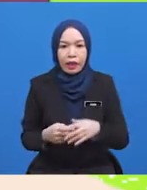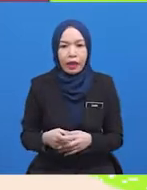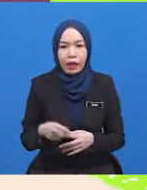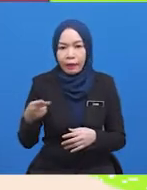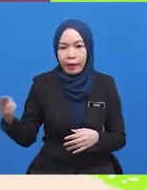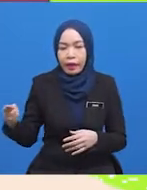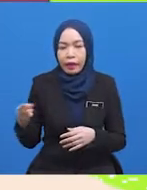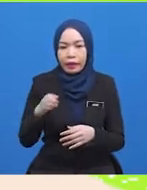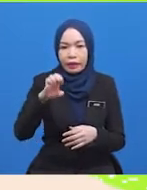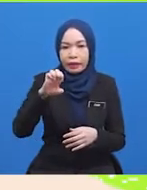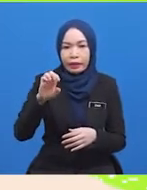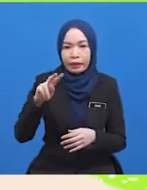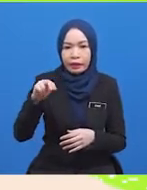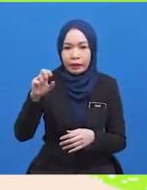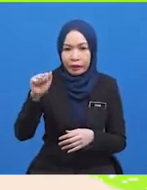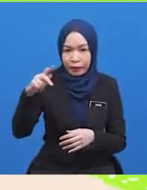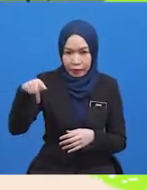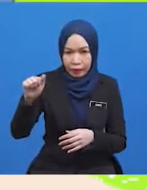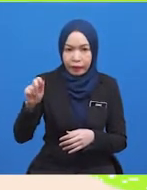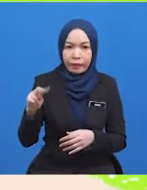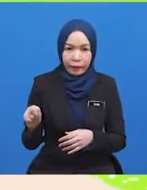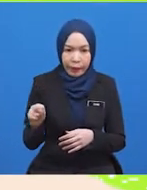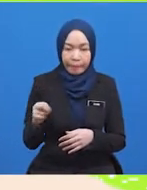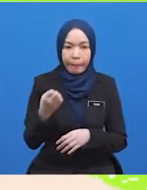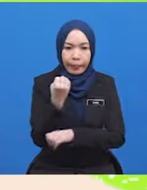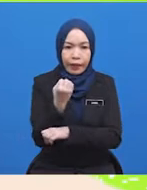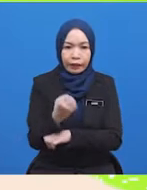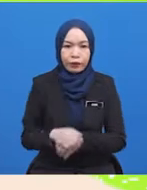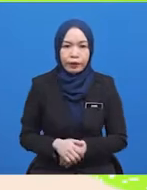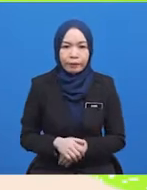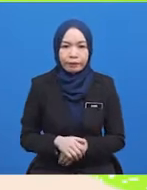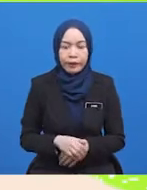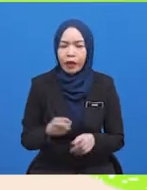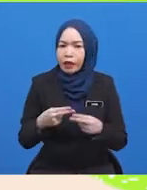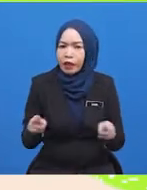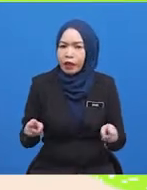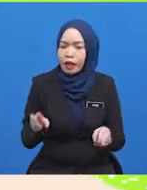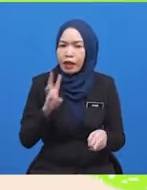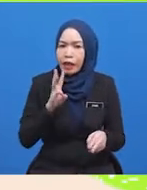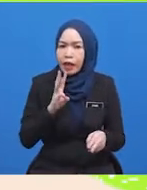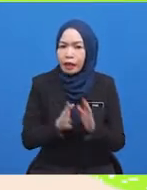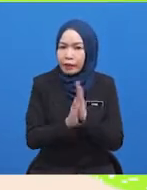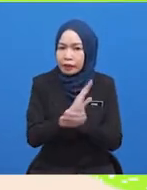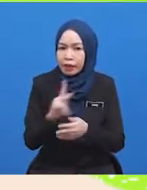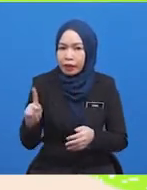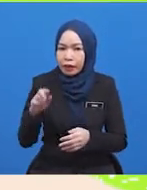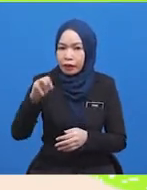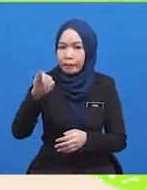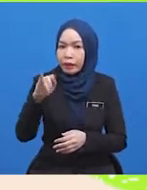dalam batuan. Seterusnya, kehilangan air akan menyebabkan mineral